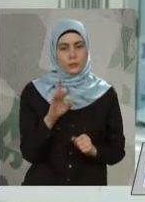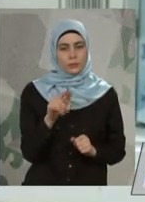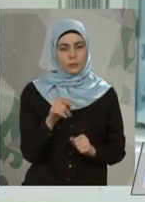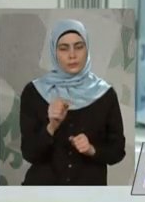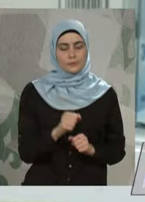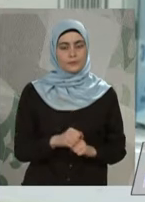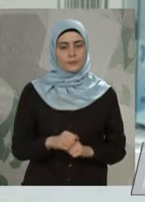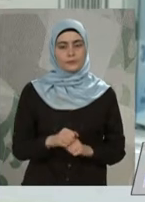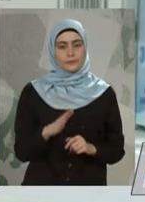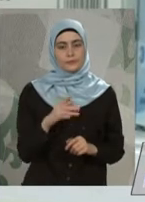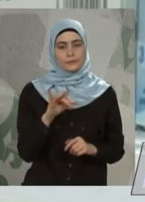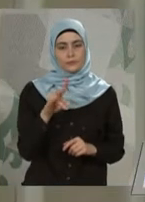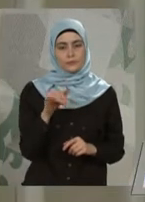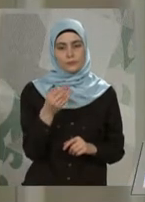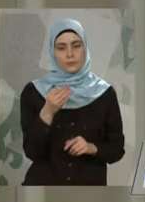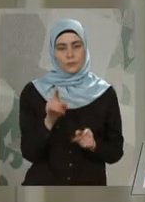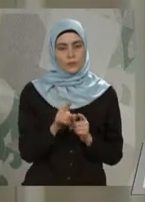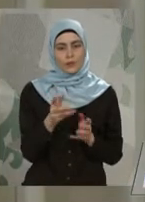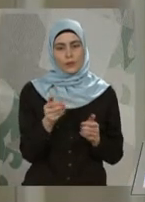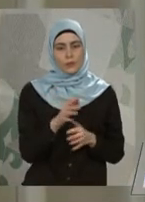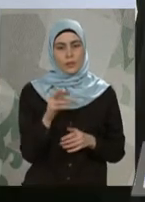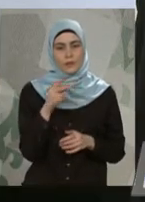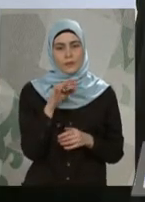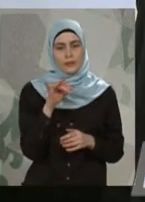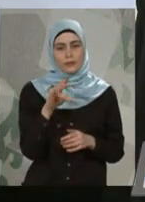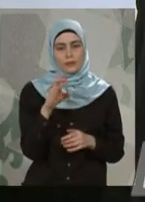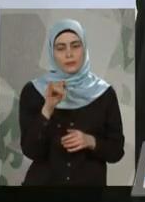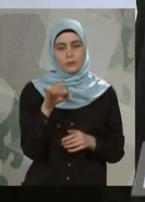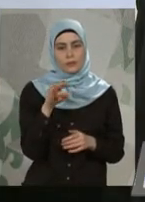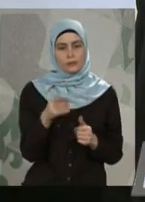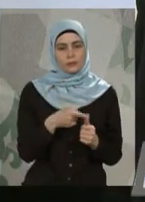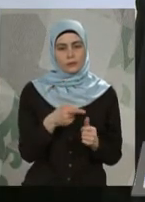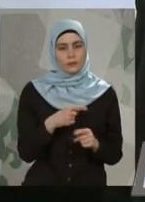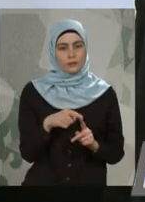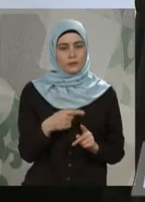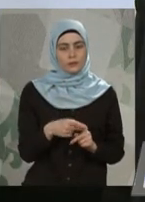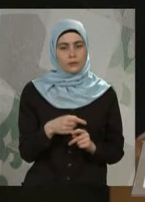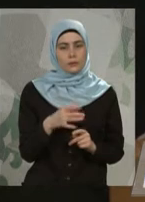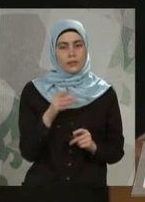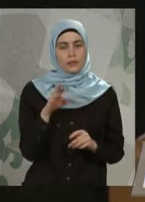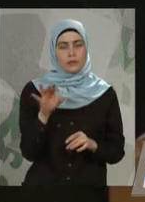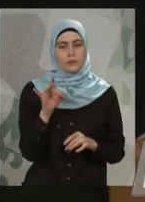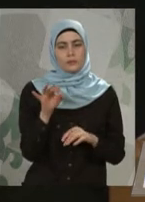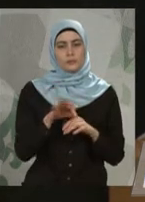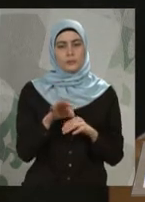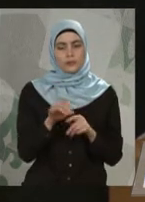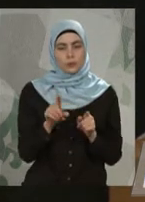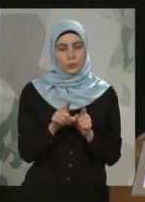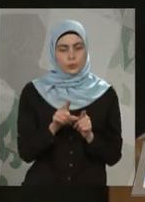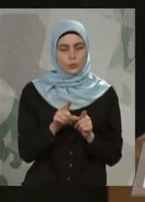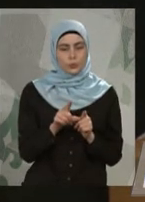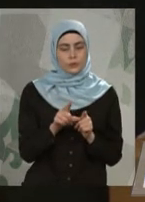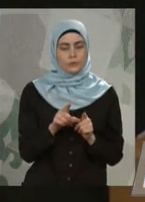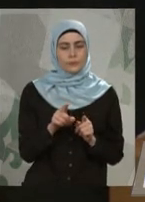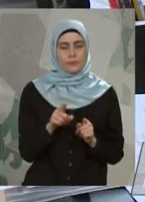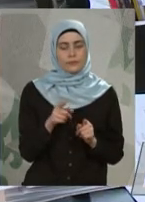и в Ингушетии, недополучали необходимое количество инсулина и самое ужасное – лекарство онкобольных. То есть тех препаратов, которые